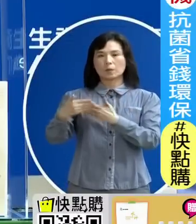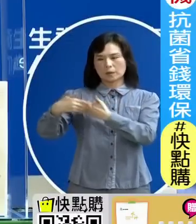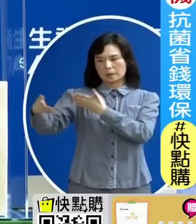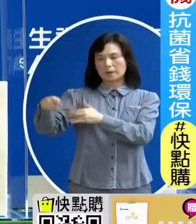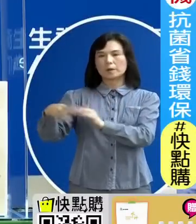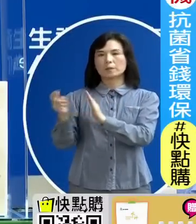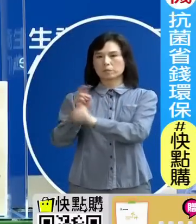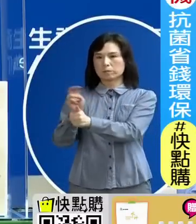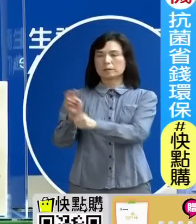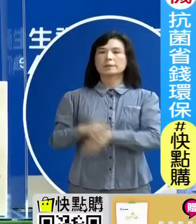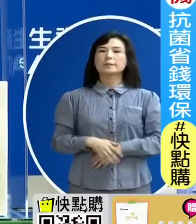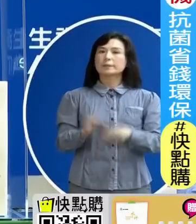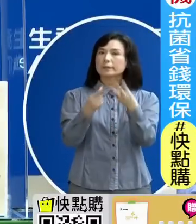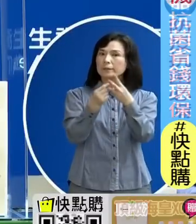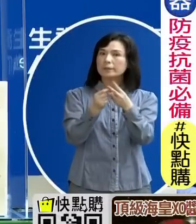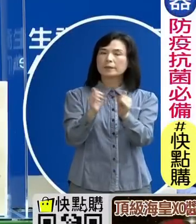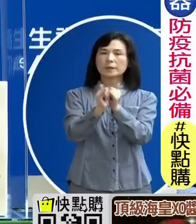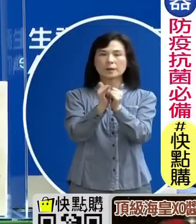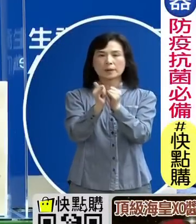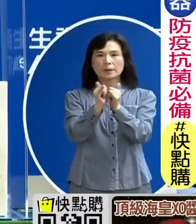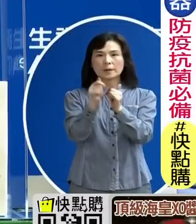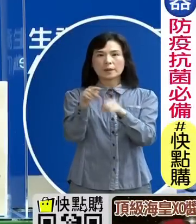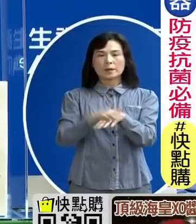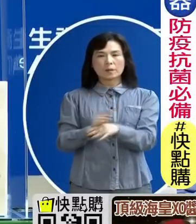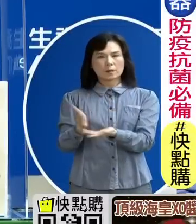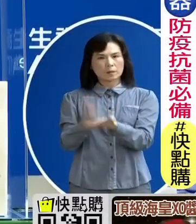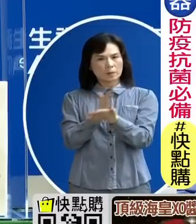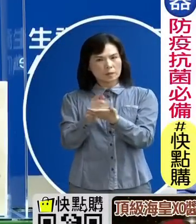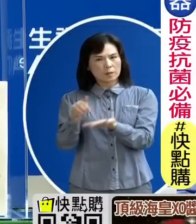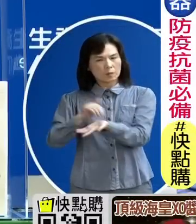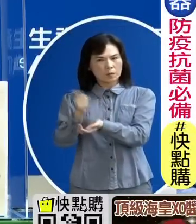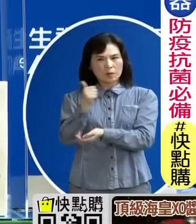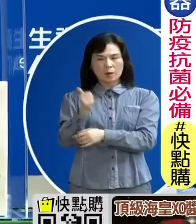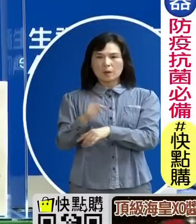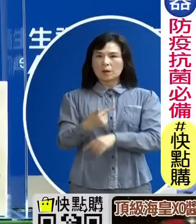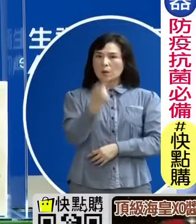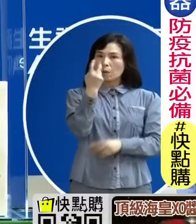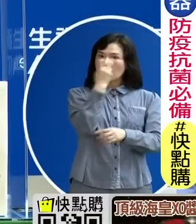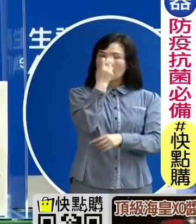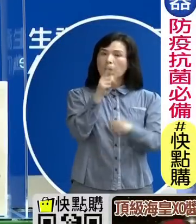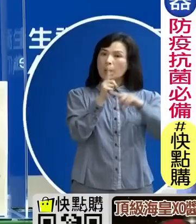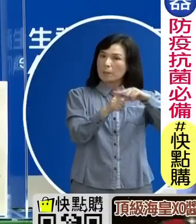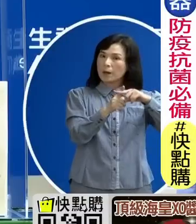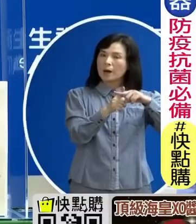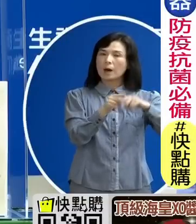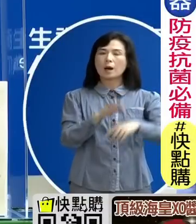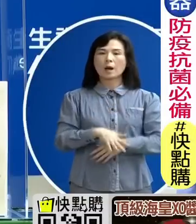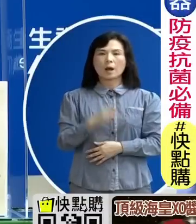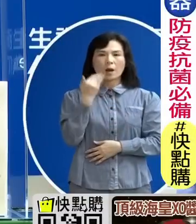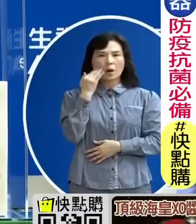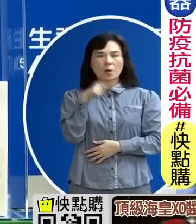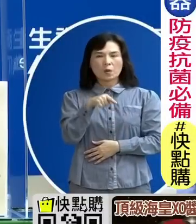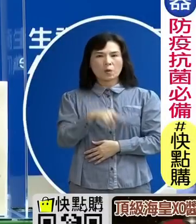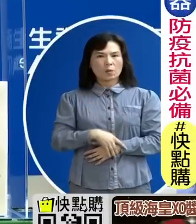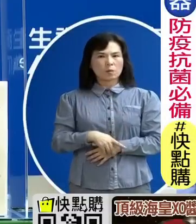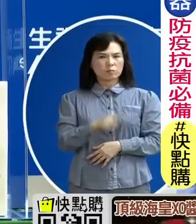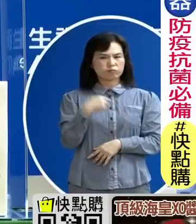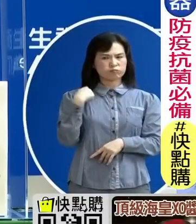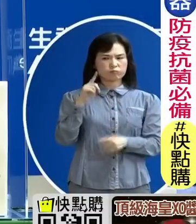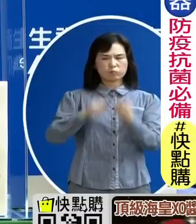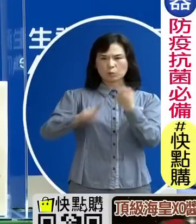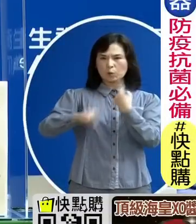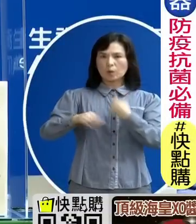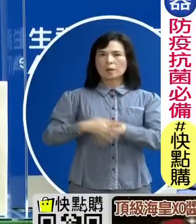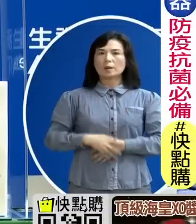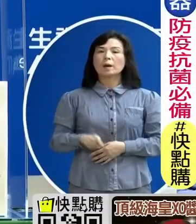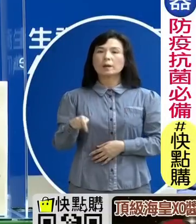好，那今天最新的，我们就直接讲最新的。今天呢，陈时中就被问到说，这家公司的体质这么差， 对， 甚至连他背后